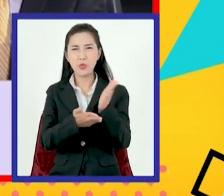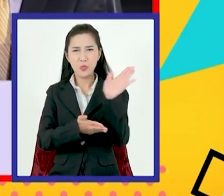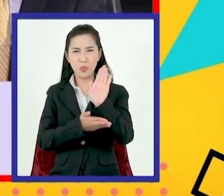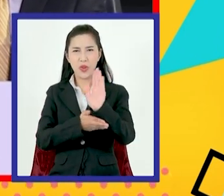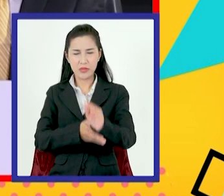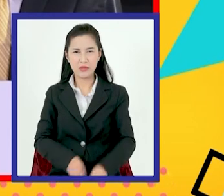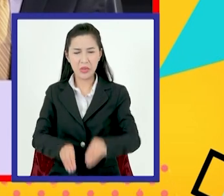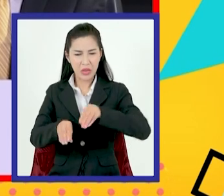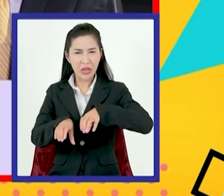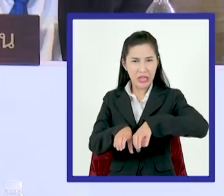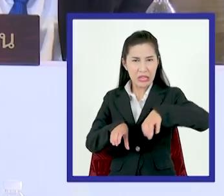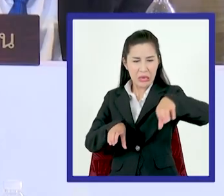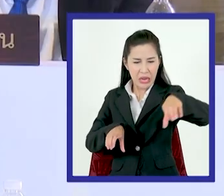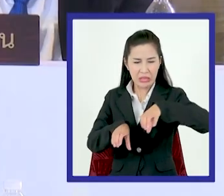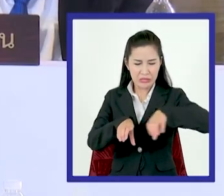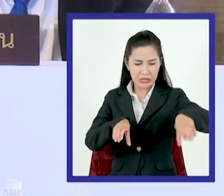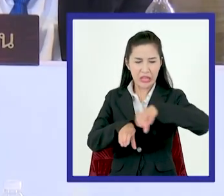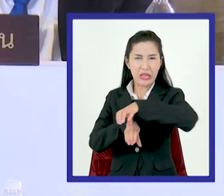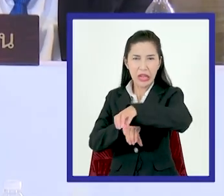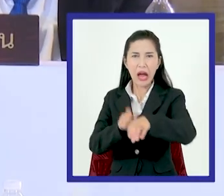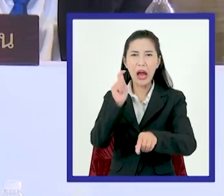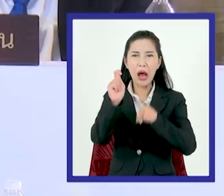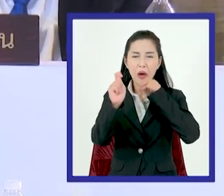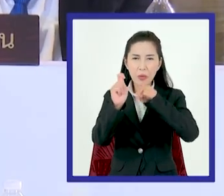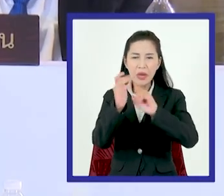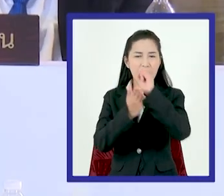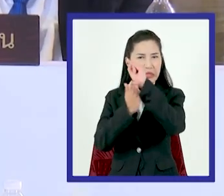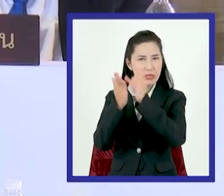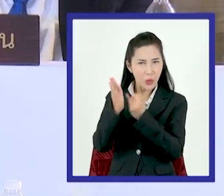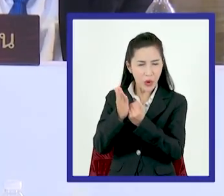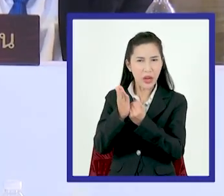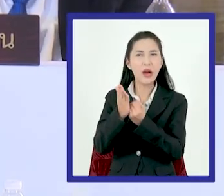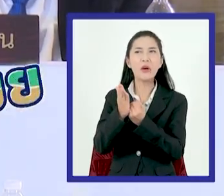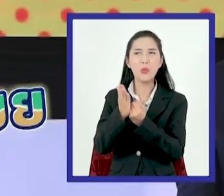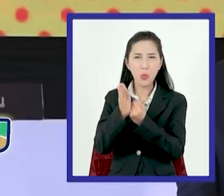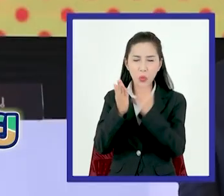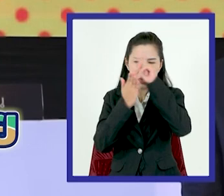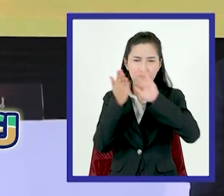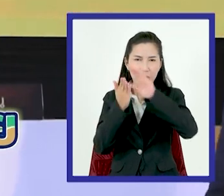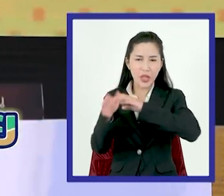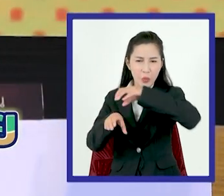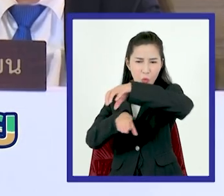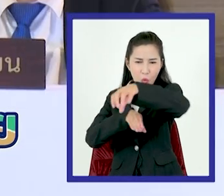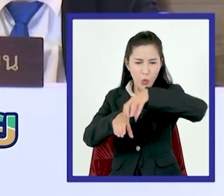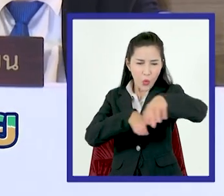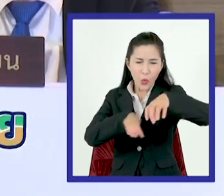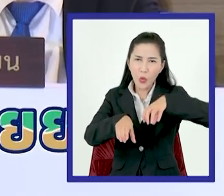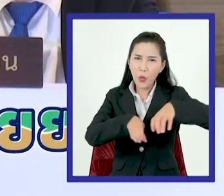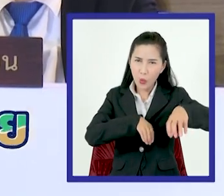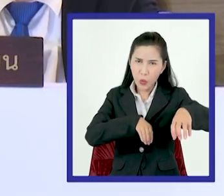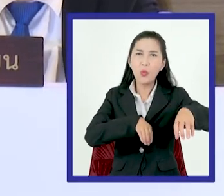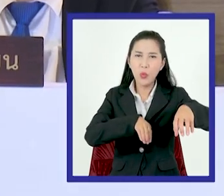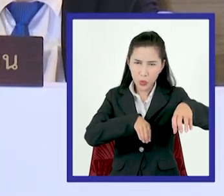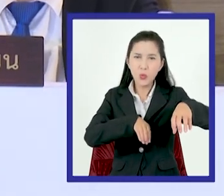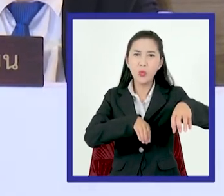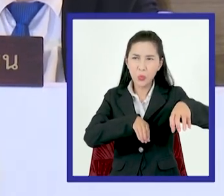ขยายวงกว้างเป็นระดับอำเภอถ้าอำเภอใช้ไม่ได้จริงไประดับจังหวัดไม่ได้ทั้งประเทศไม่ต้องห่วงครับว่ารัฐบาลชุดนี้จะ